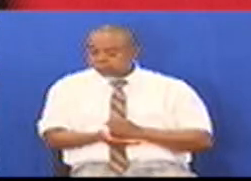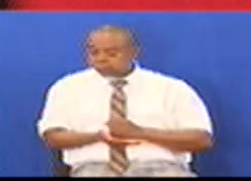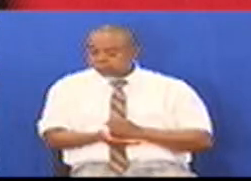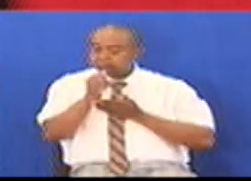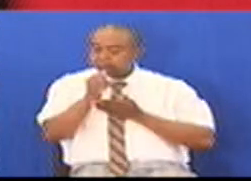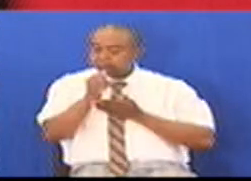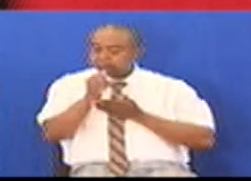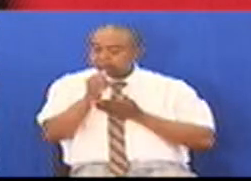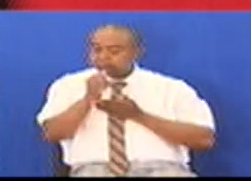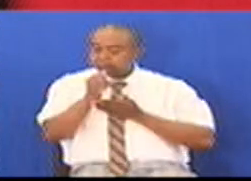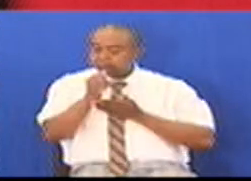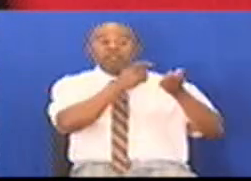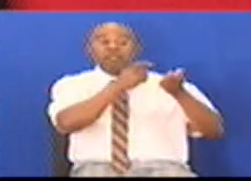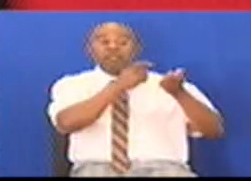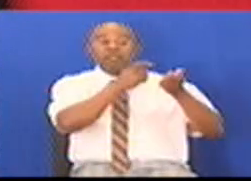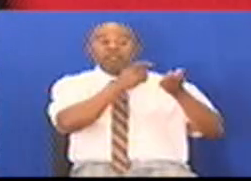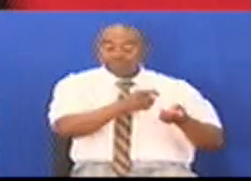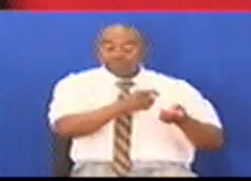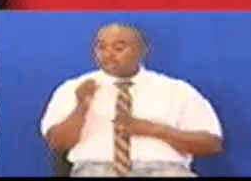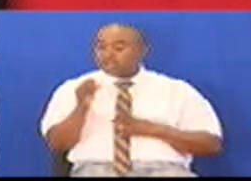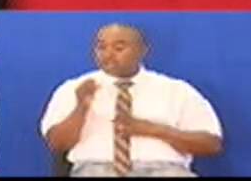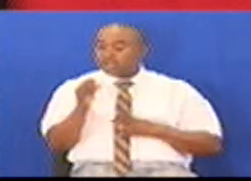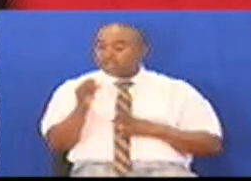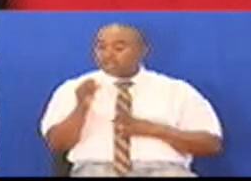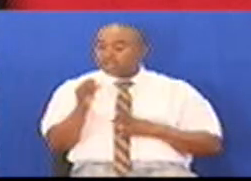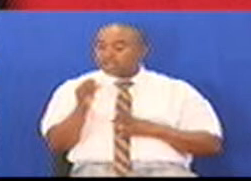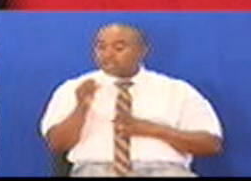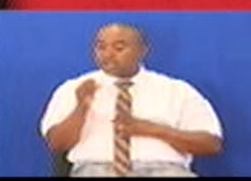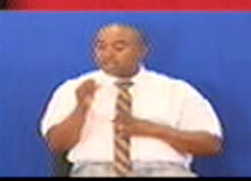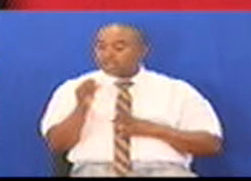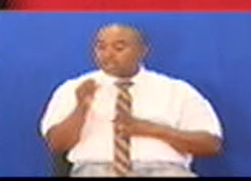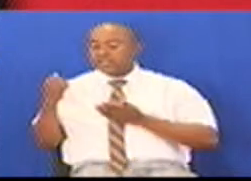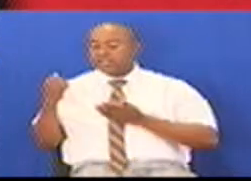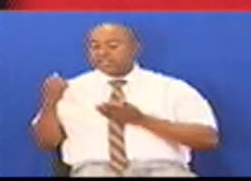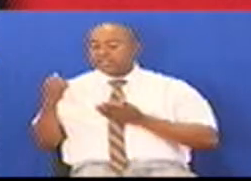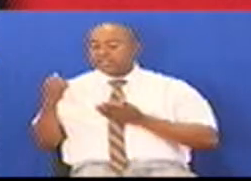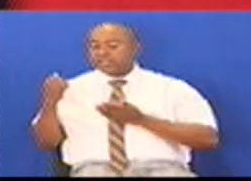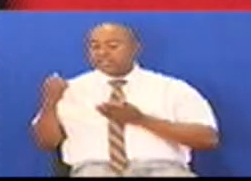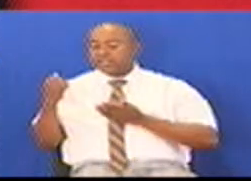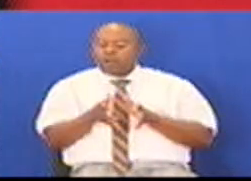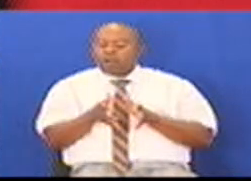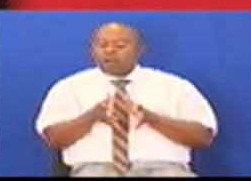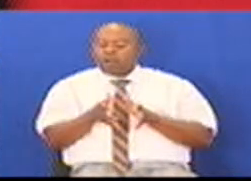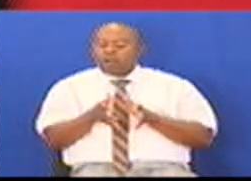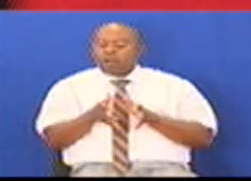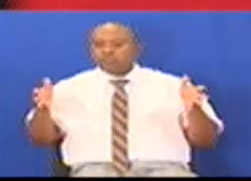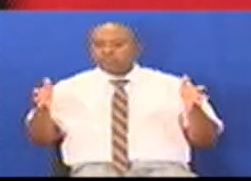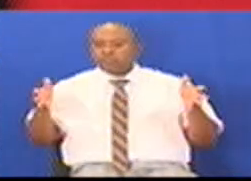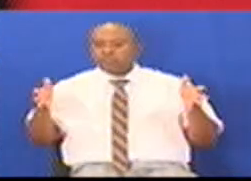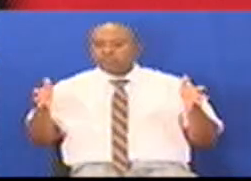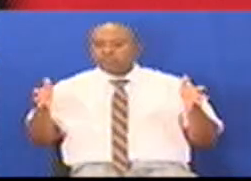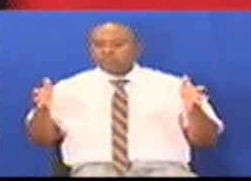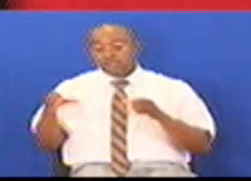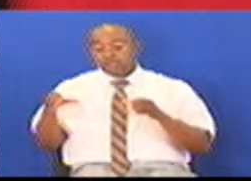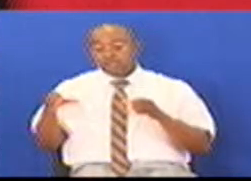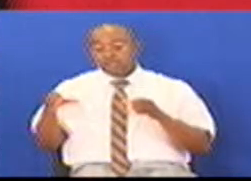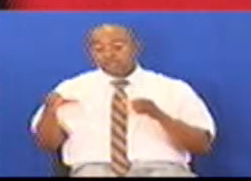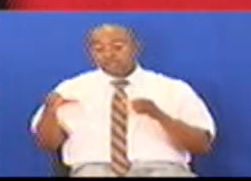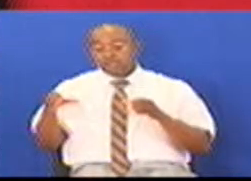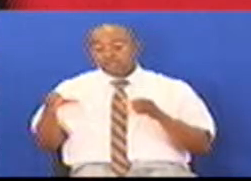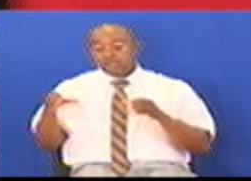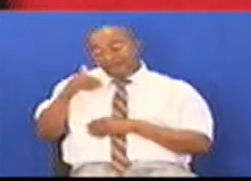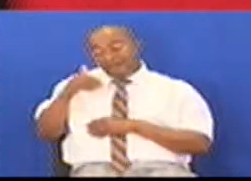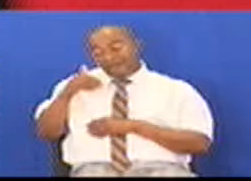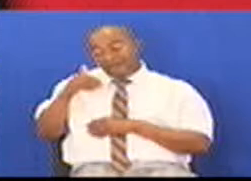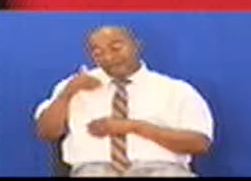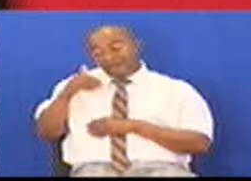kilimo na madini kuongeza mitaji na kupanua uwekezaji. Kamati inaendelea kuishauri serikali kuangalia uwezekano wa kuondoa